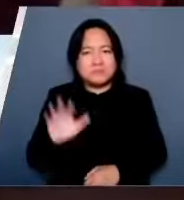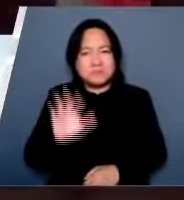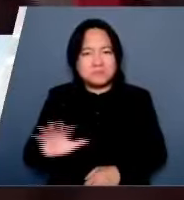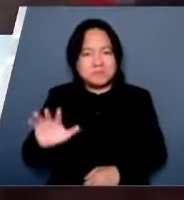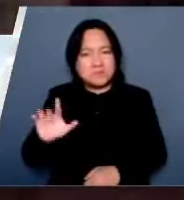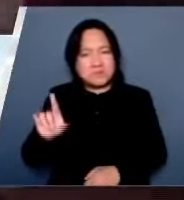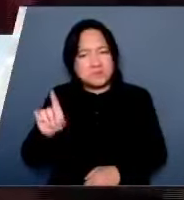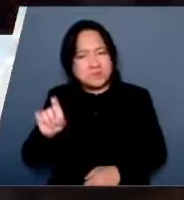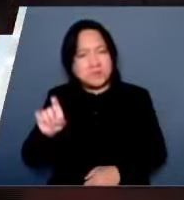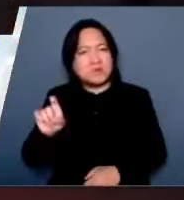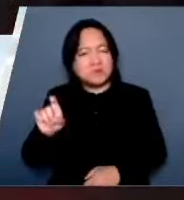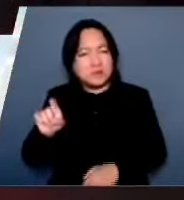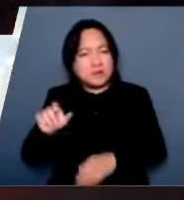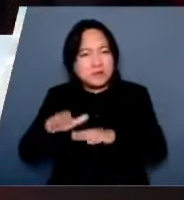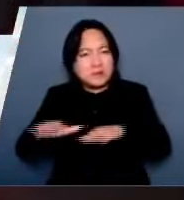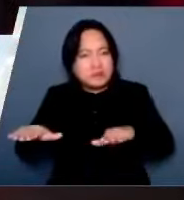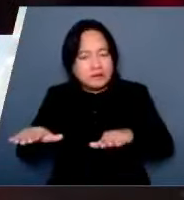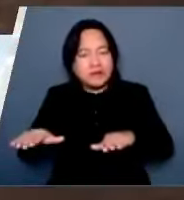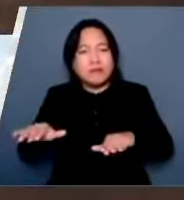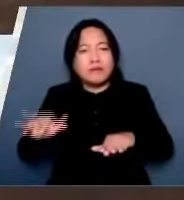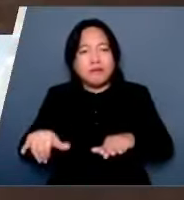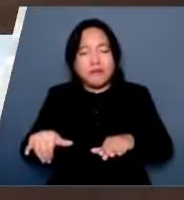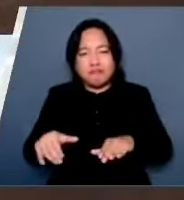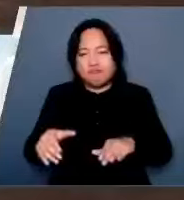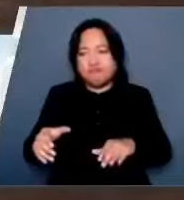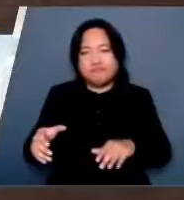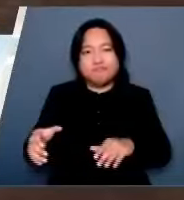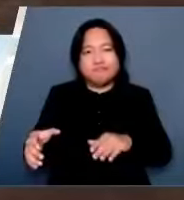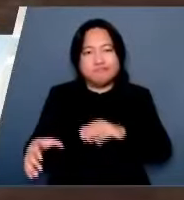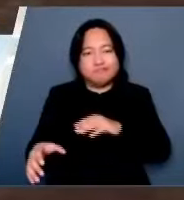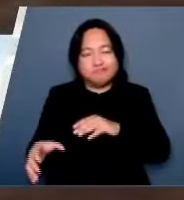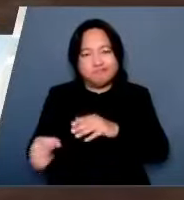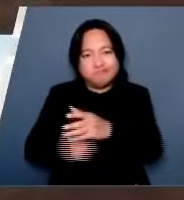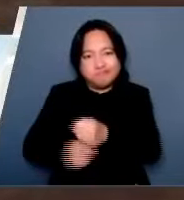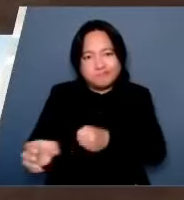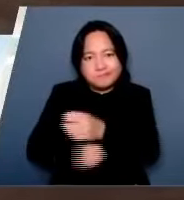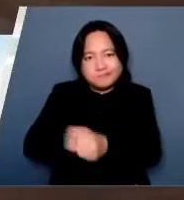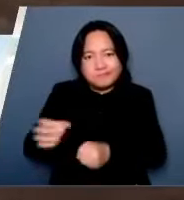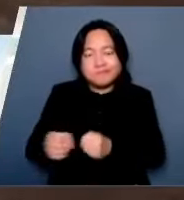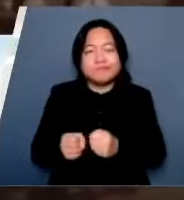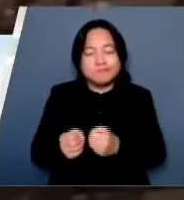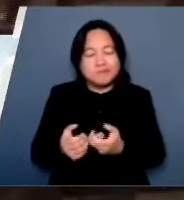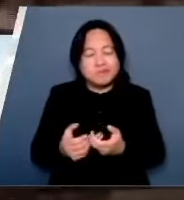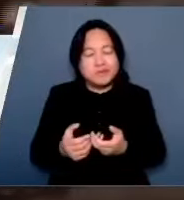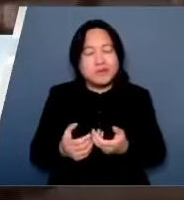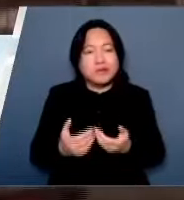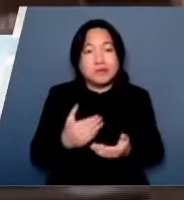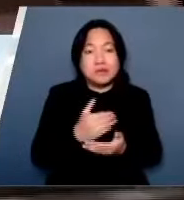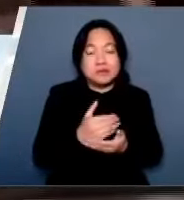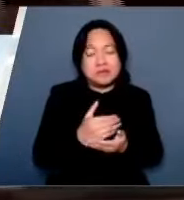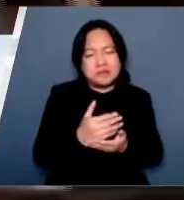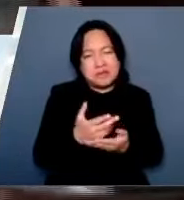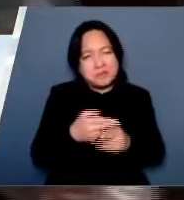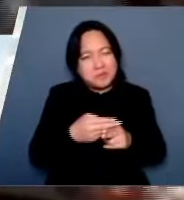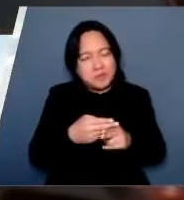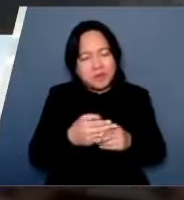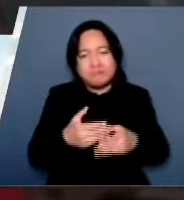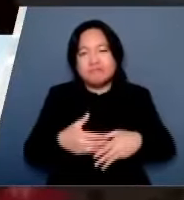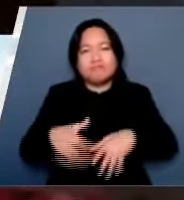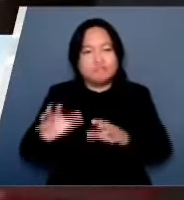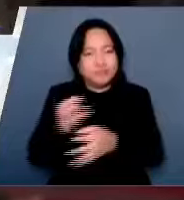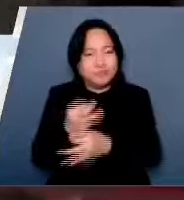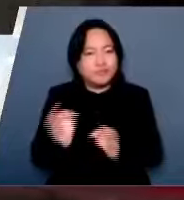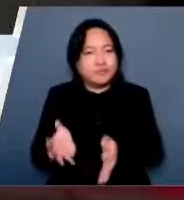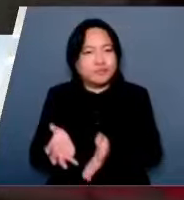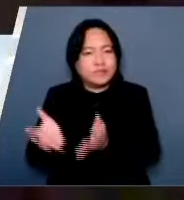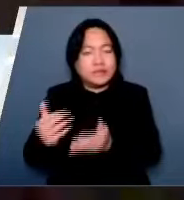suspect mula sa primary school, pero kalaunan ay pinakawalan. Nakatakas naman ang ilan. Sinisisi ng mga magulang ng mga